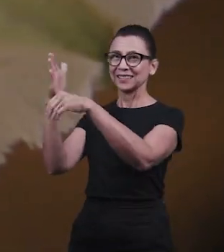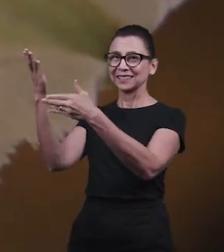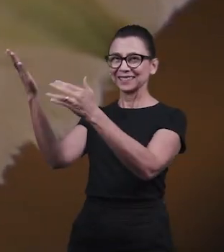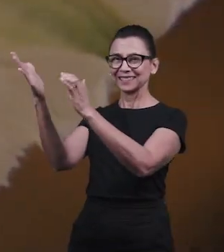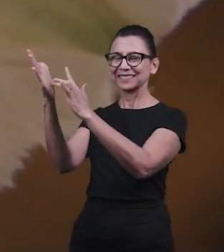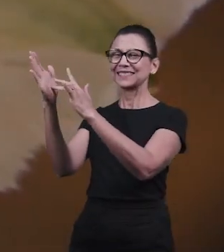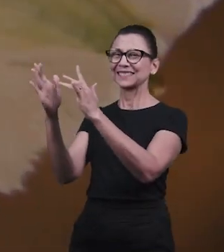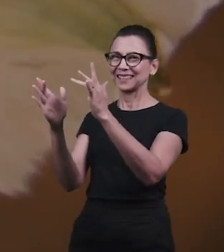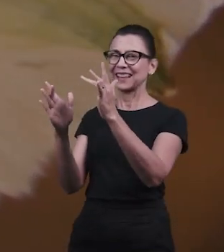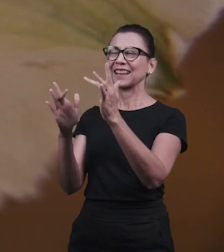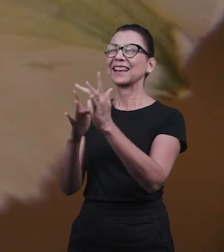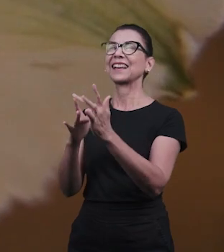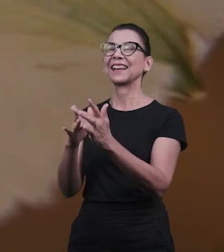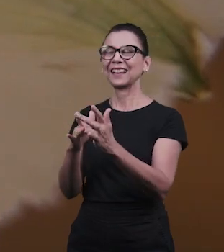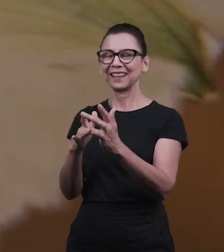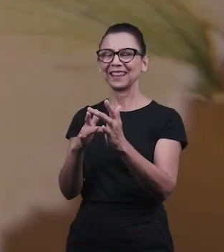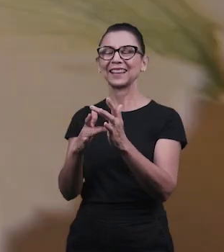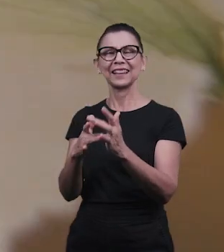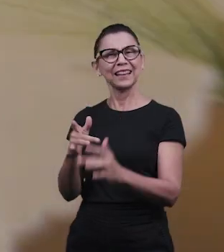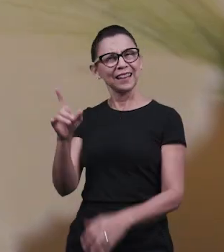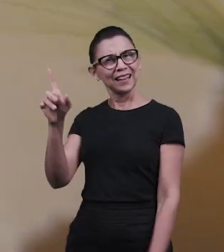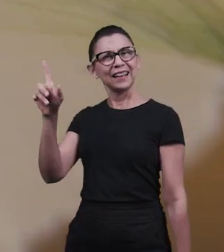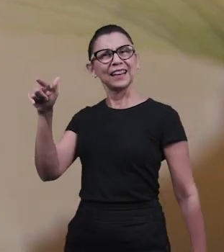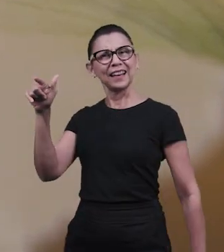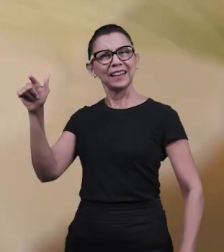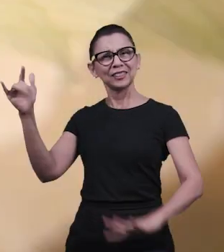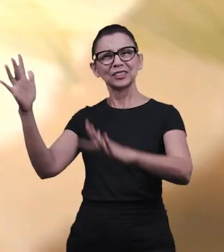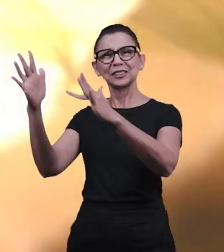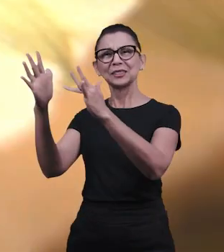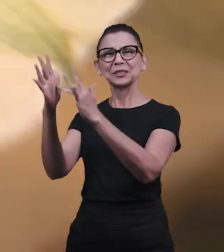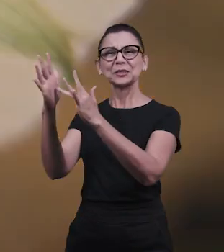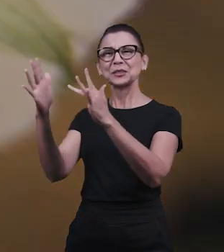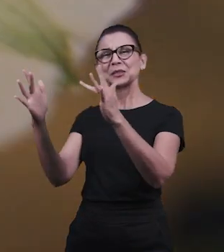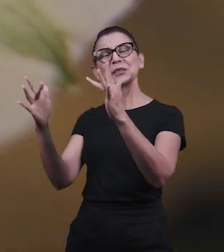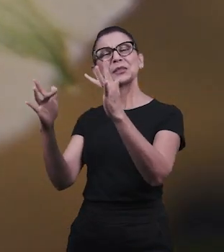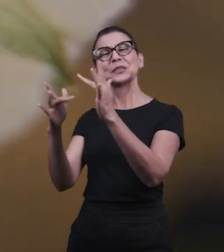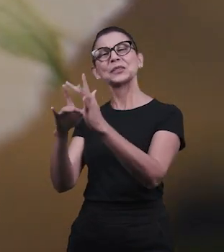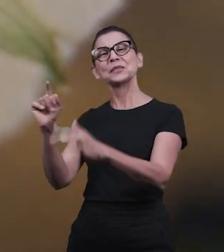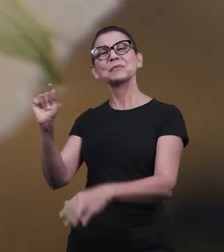Только Иисус, только Иисус.